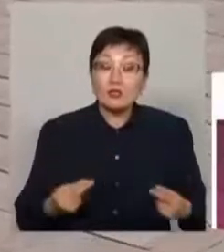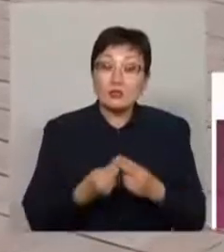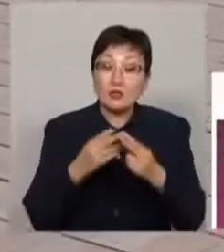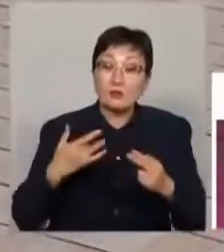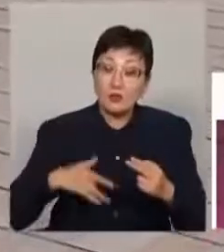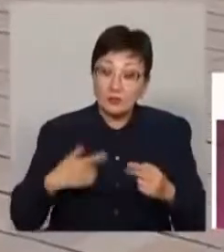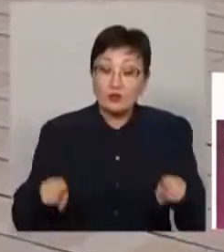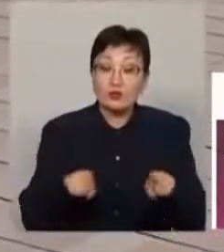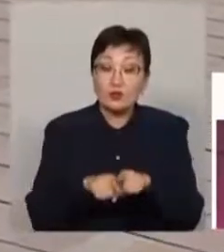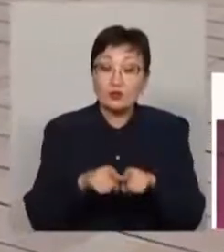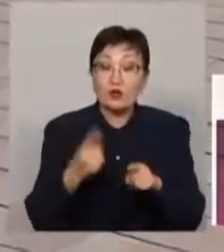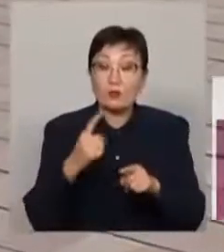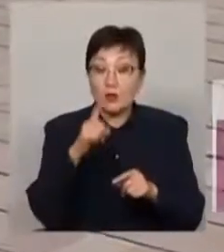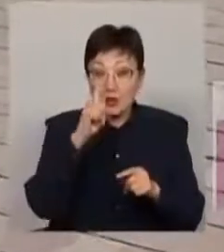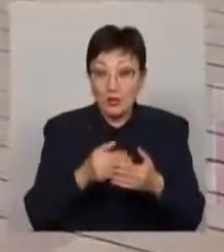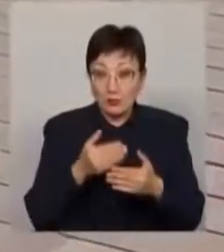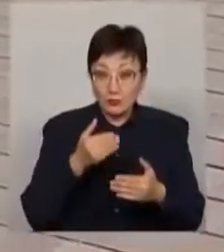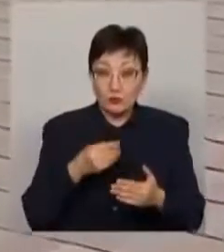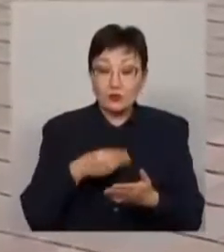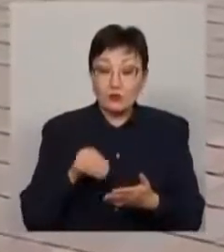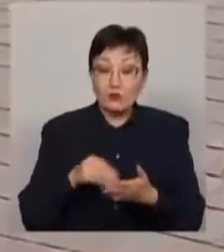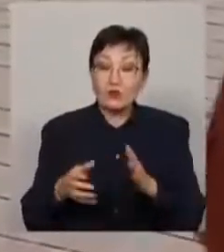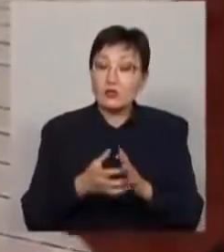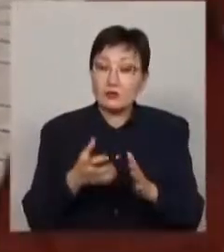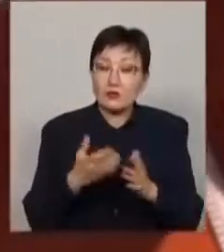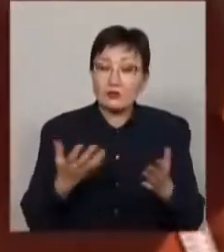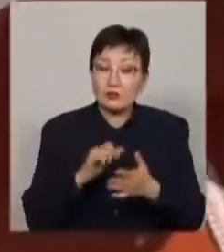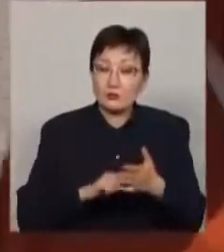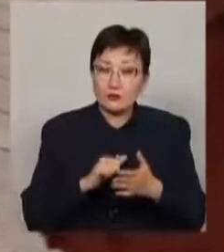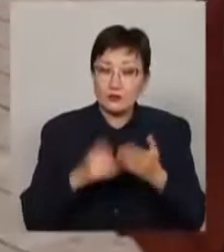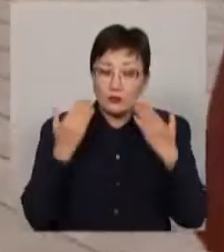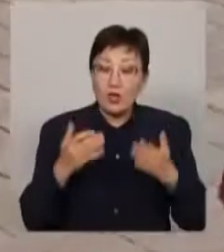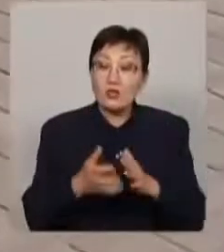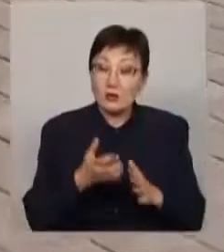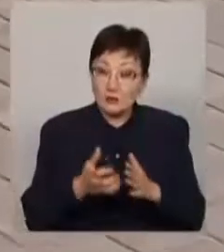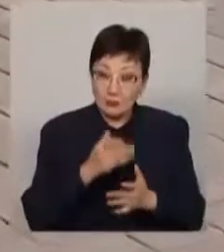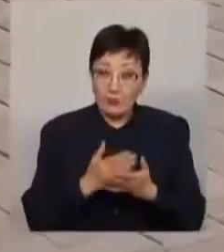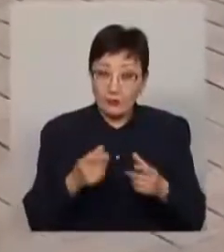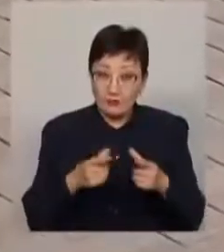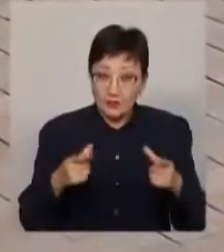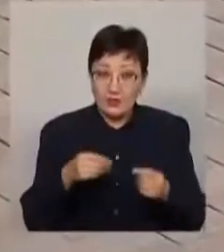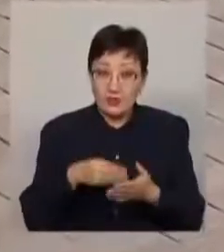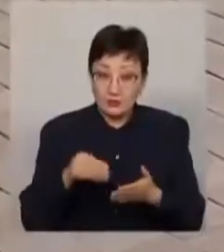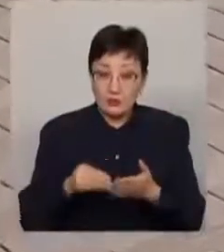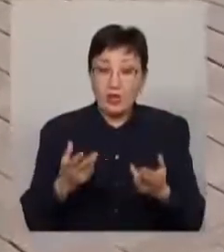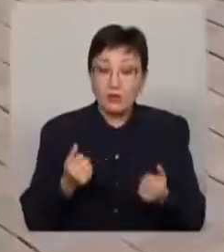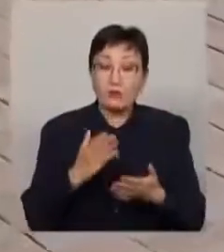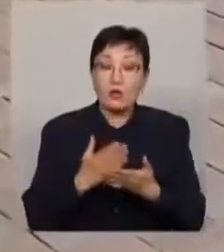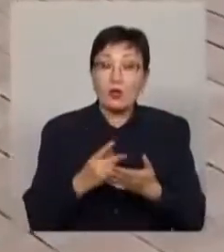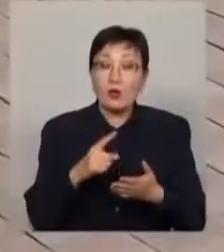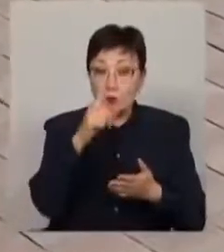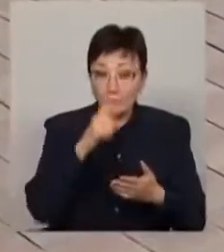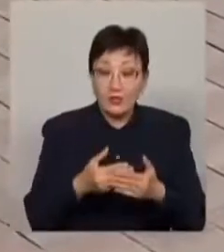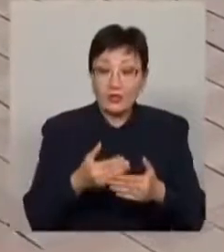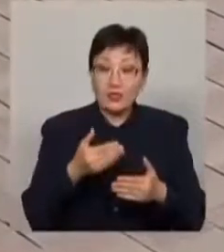ай бұрын алып қойдық қой. Енді білмейміз ғой. Тапшы не себептен тапшы болып отқанын. Жалпы тапшылық бар ма, қалай ойлайсыз? Әрине бар, бір ай бұрын